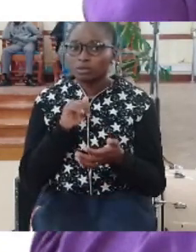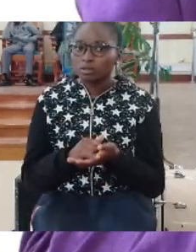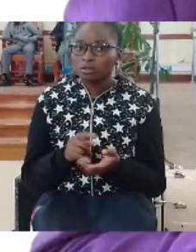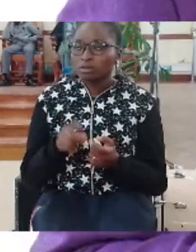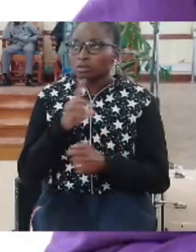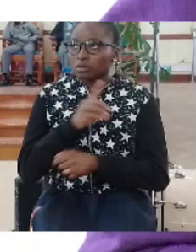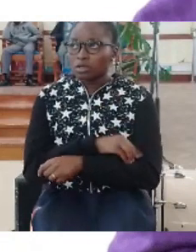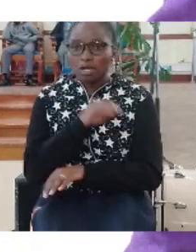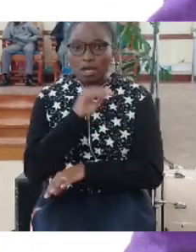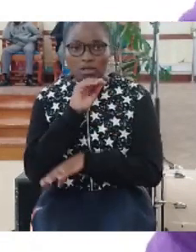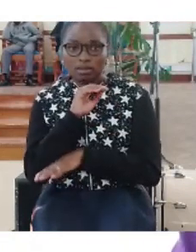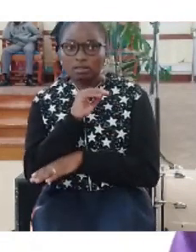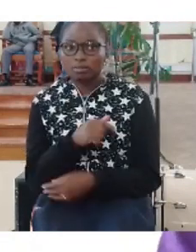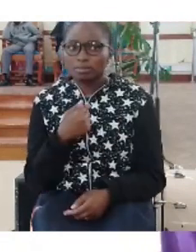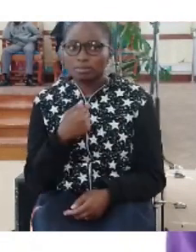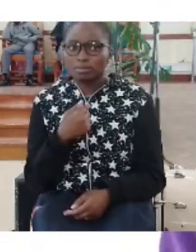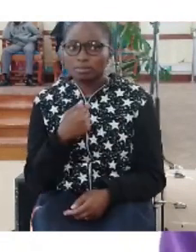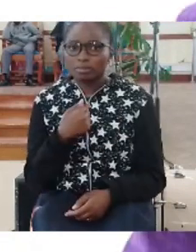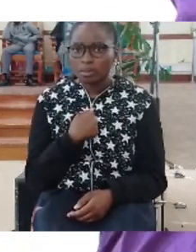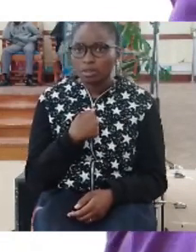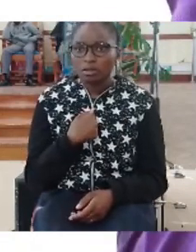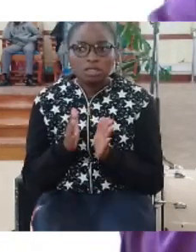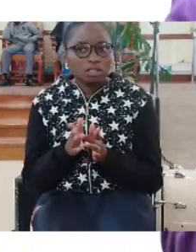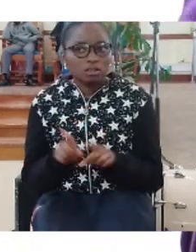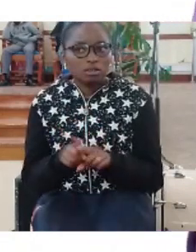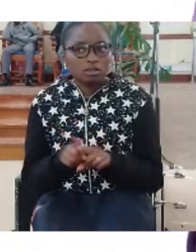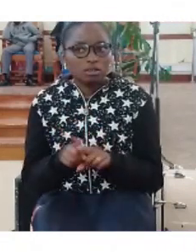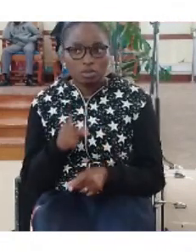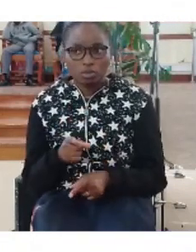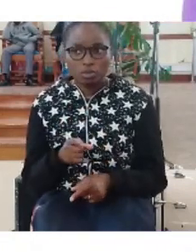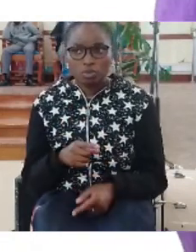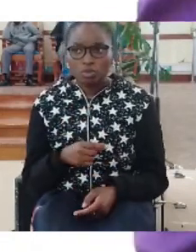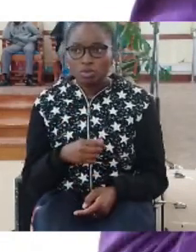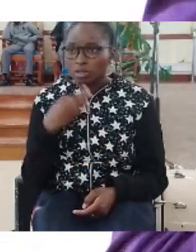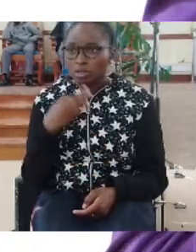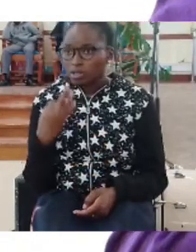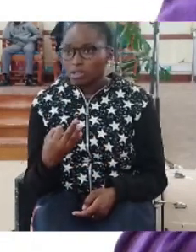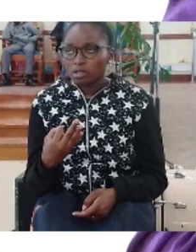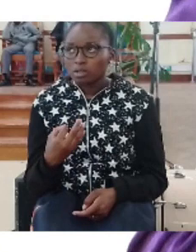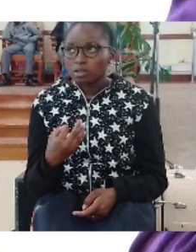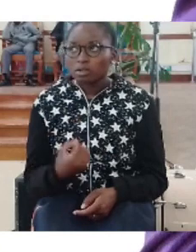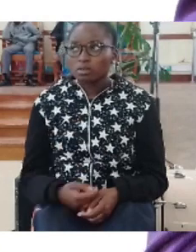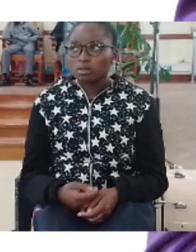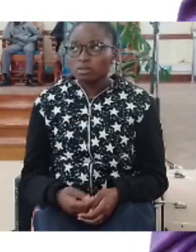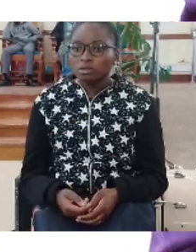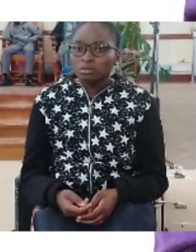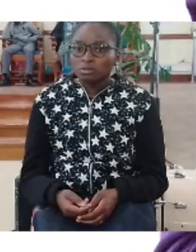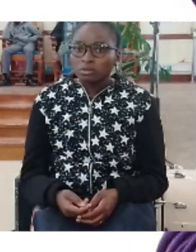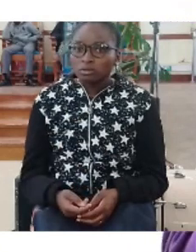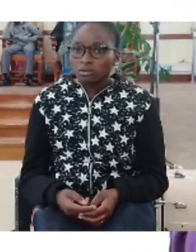nyende turanie nie nawe kana we na ritho ria gatatu tondu ritho ria gatatu nirio rihotaga